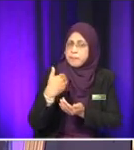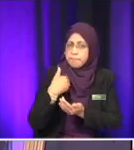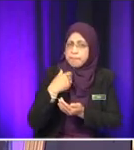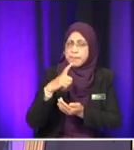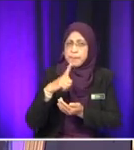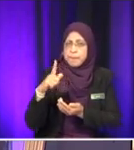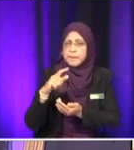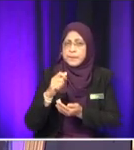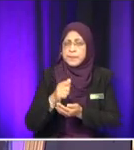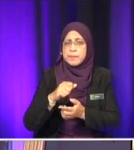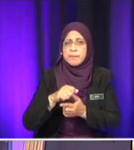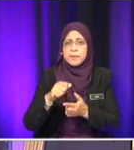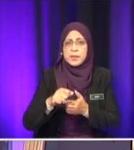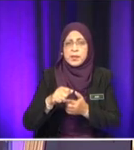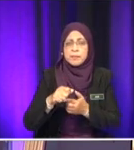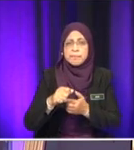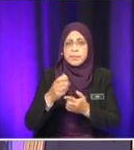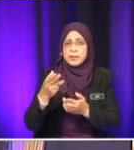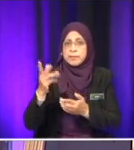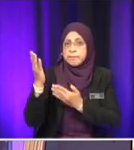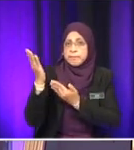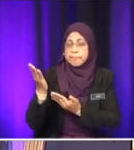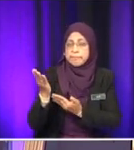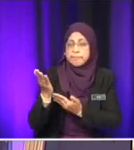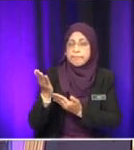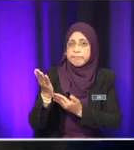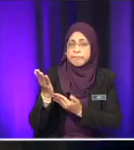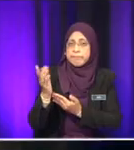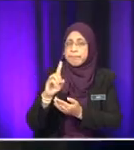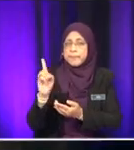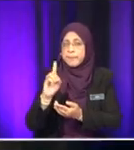antara hasil karya aliran fabism